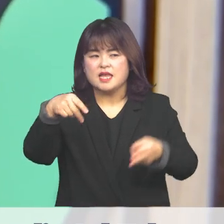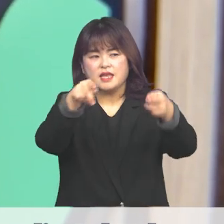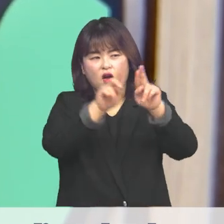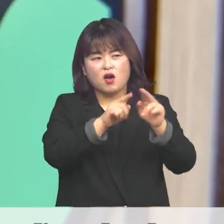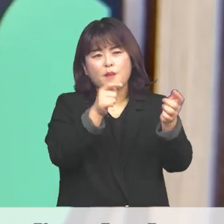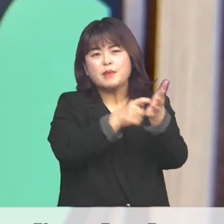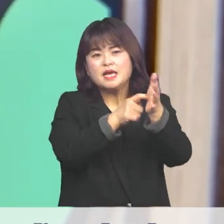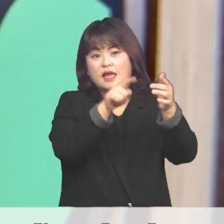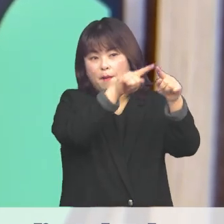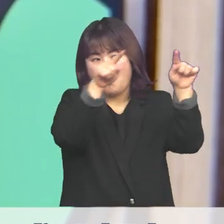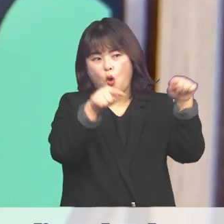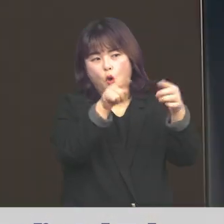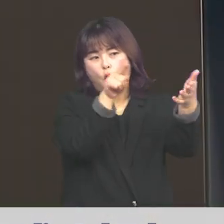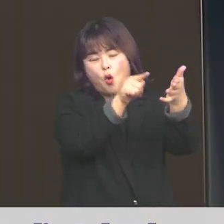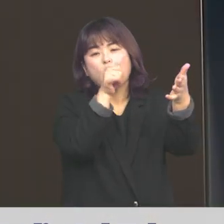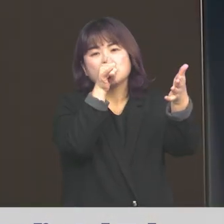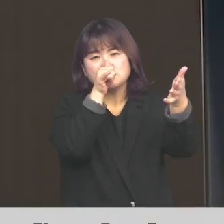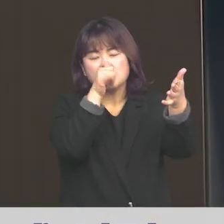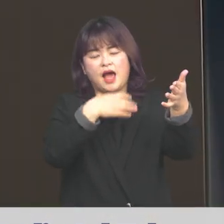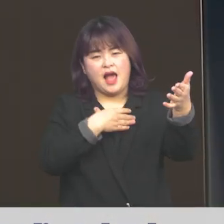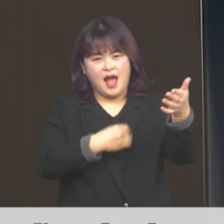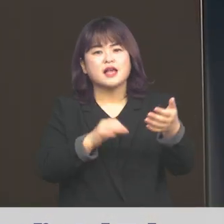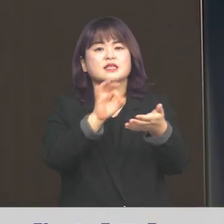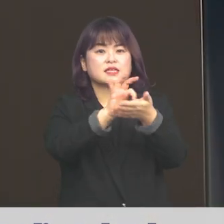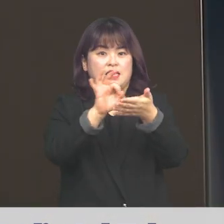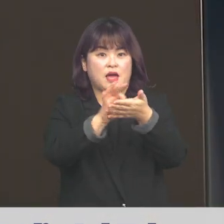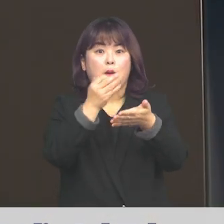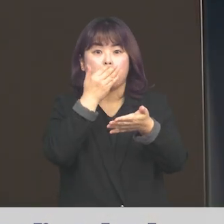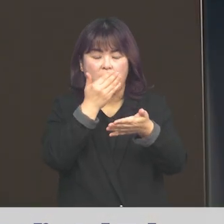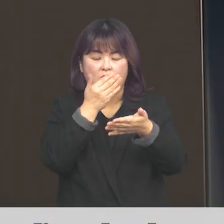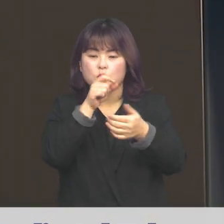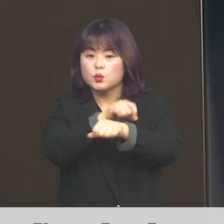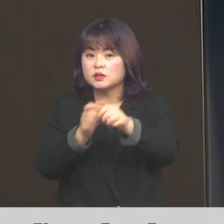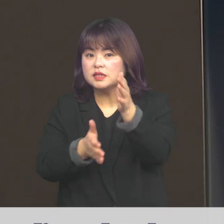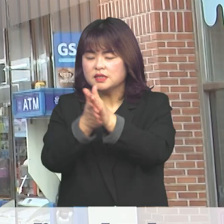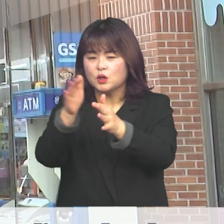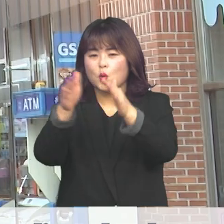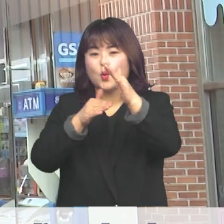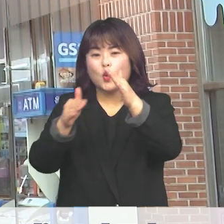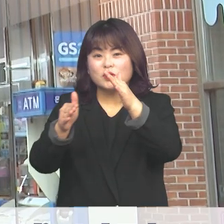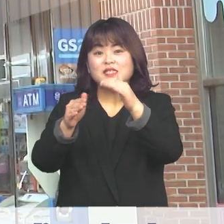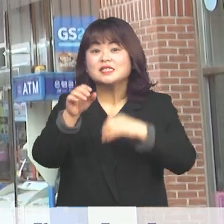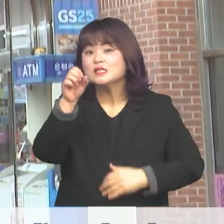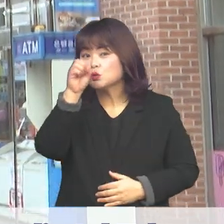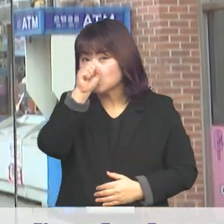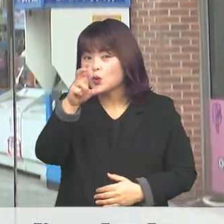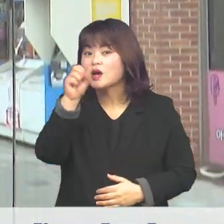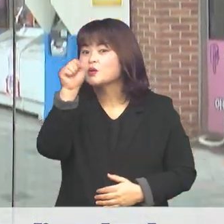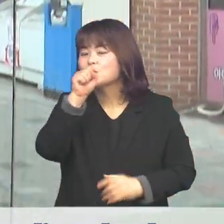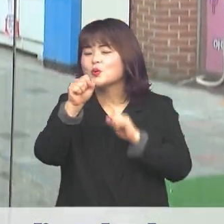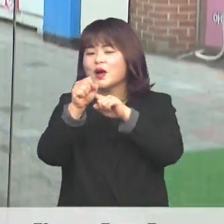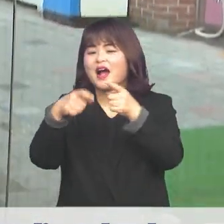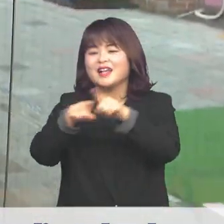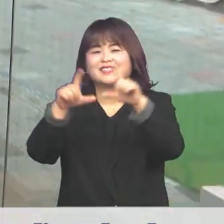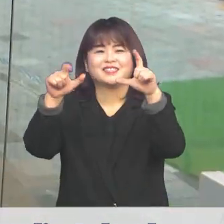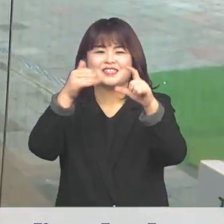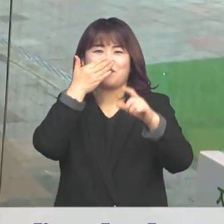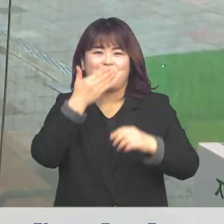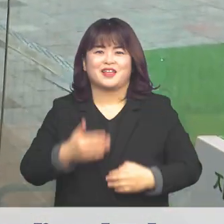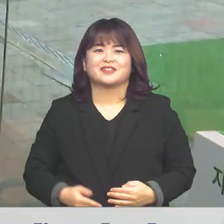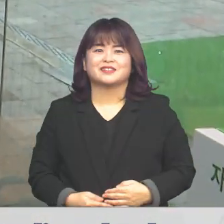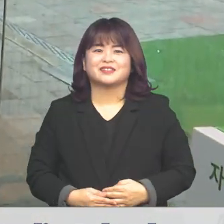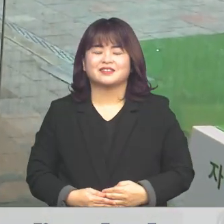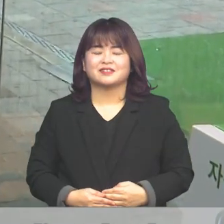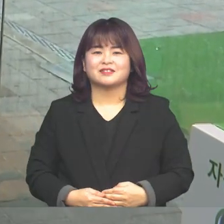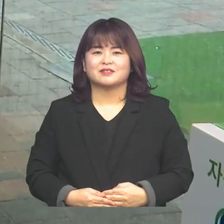112로 연결되는 비상벨이 설치되어 있어 안전하게 이용할 수 있고 용인특례시 공식 캐릭터인 조화용 포토존이